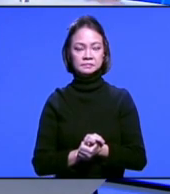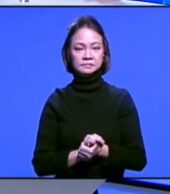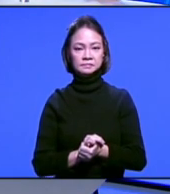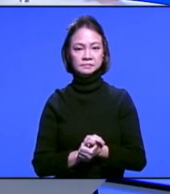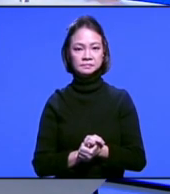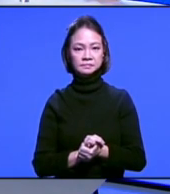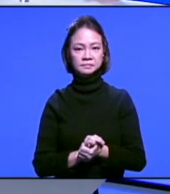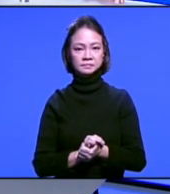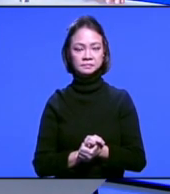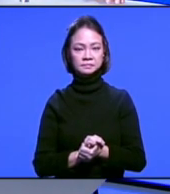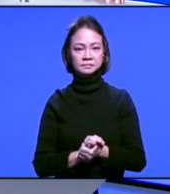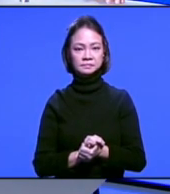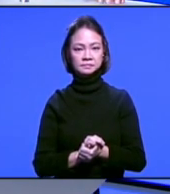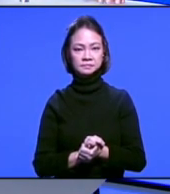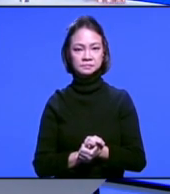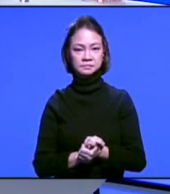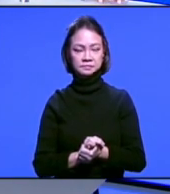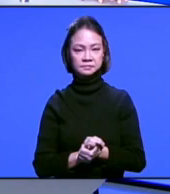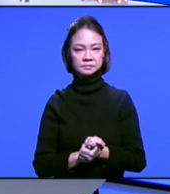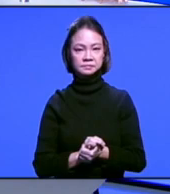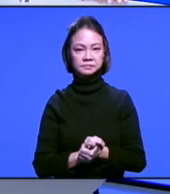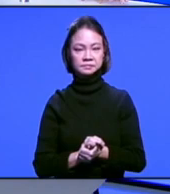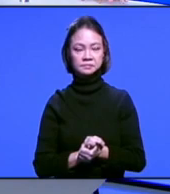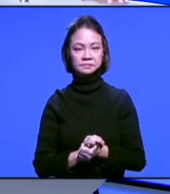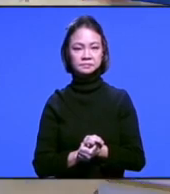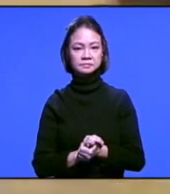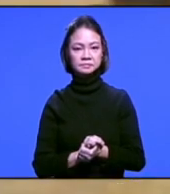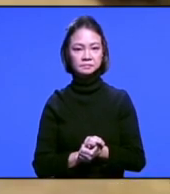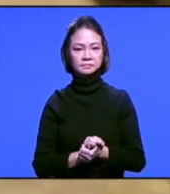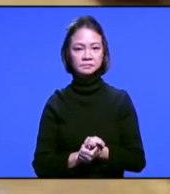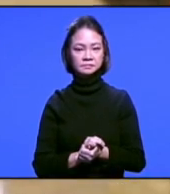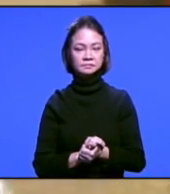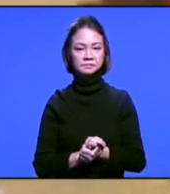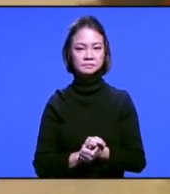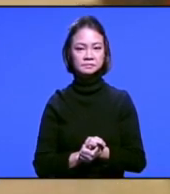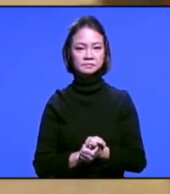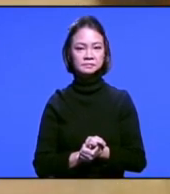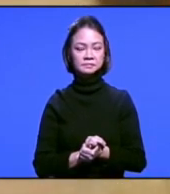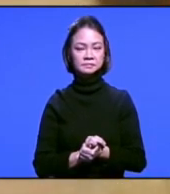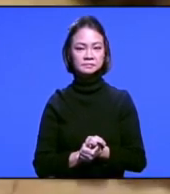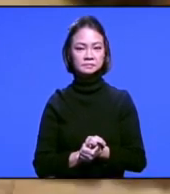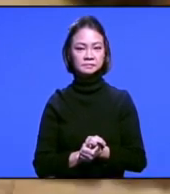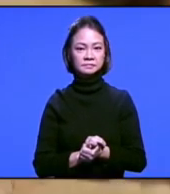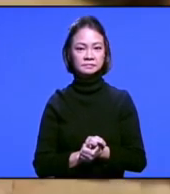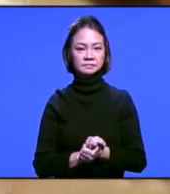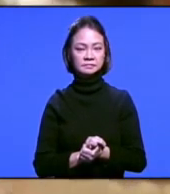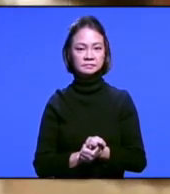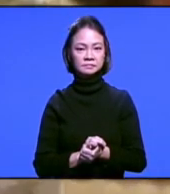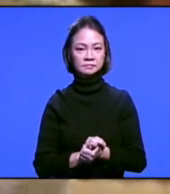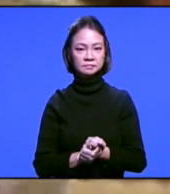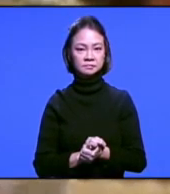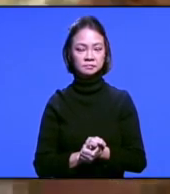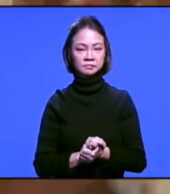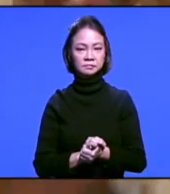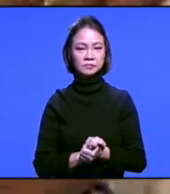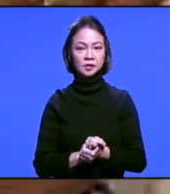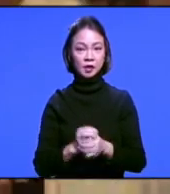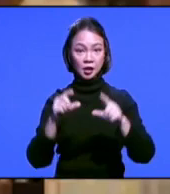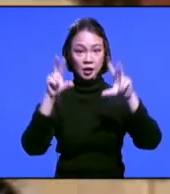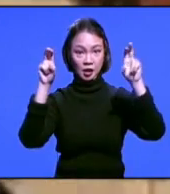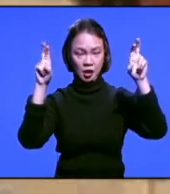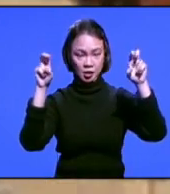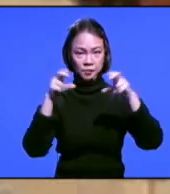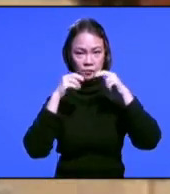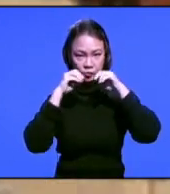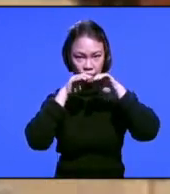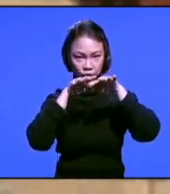Doni, bisa disampaikan. Allahumma labbaik, labbaik la syarika lak, labbaik. Pemirsa, salah satu tongan kalimat tabiah yang berkumandang di